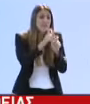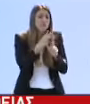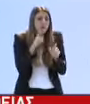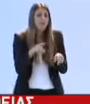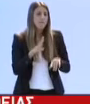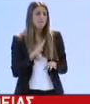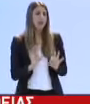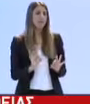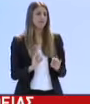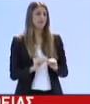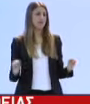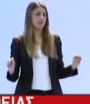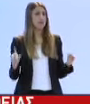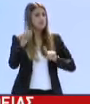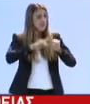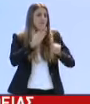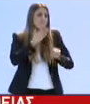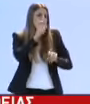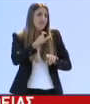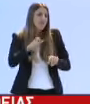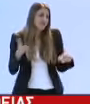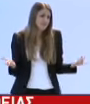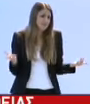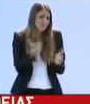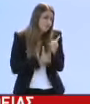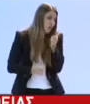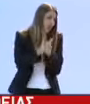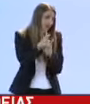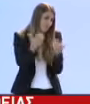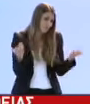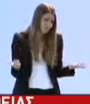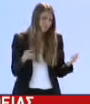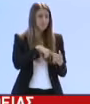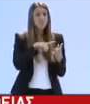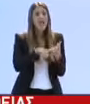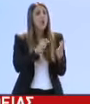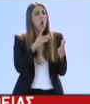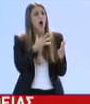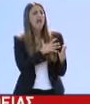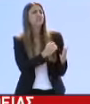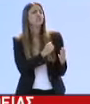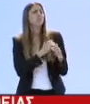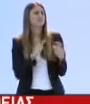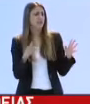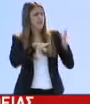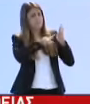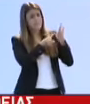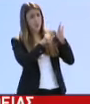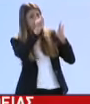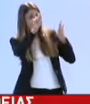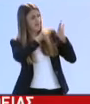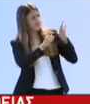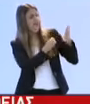πελάτες της παιδείας. Η αξιοπιστία, φίλες και φίλοι, το πέμπτο και τελευταίο